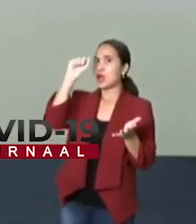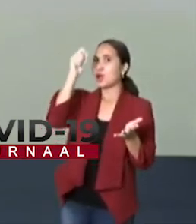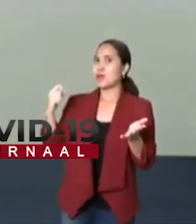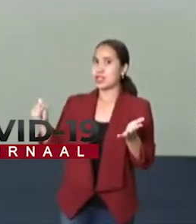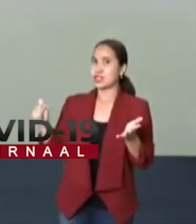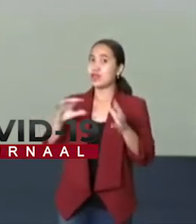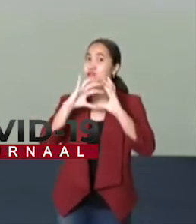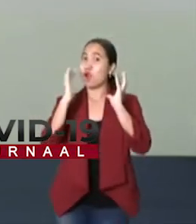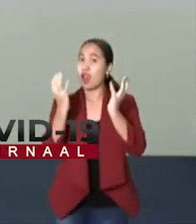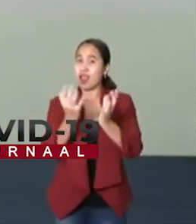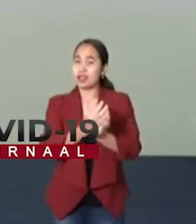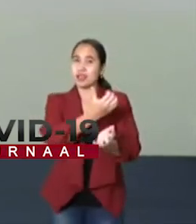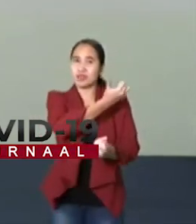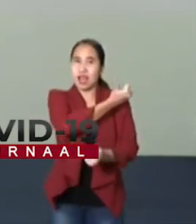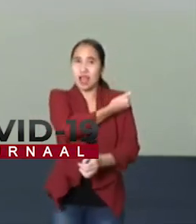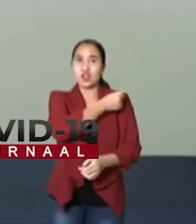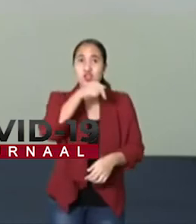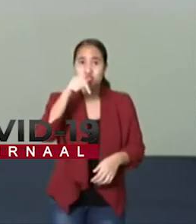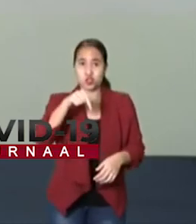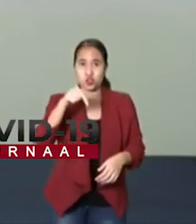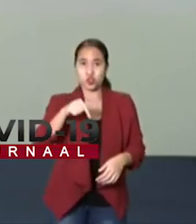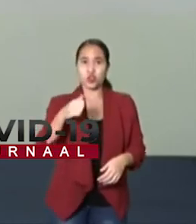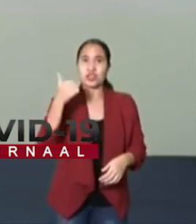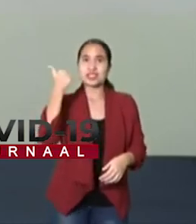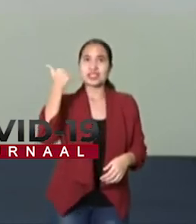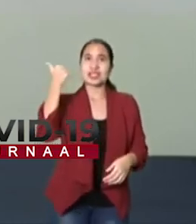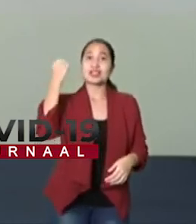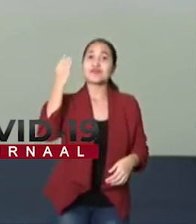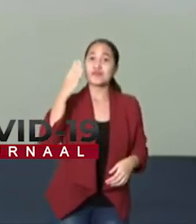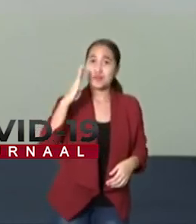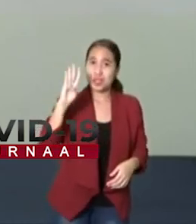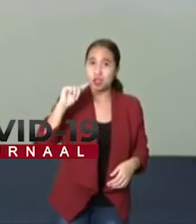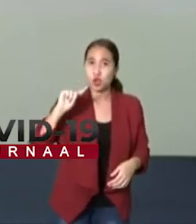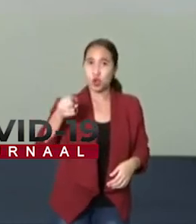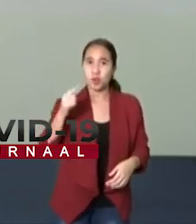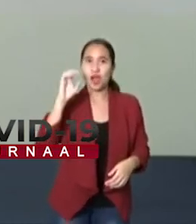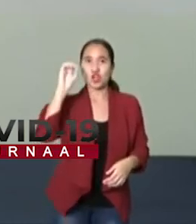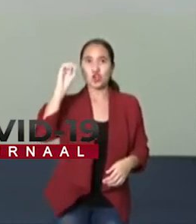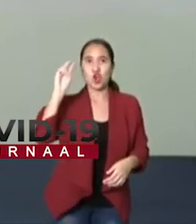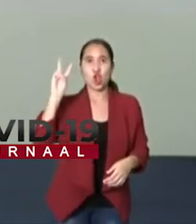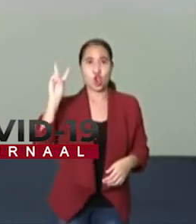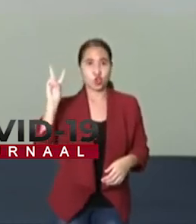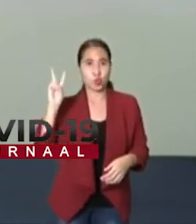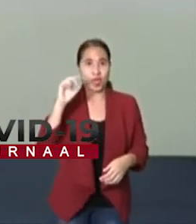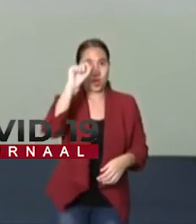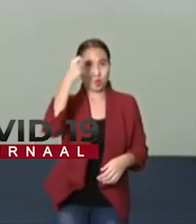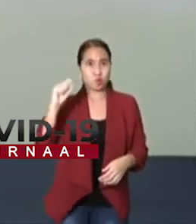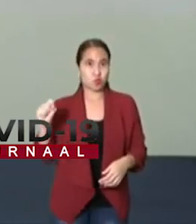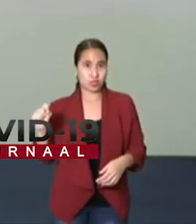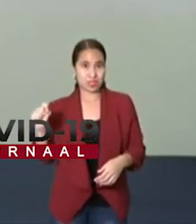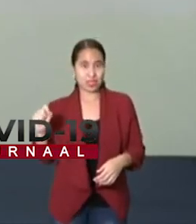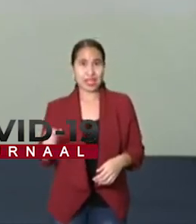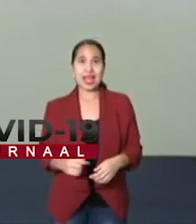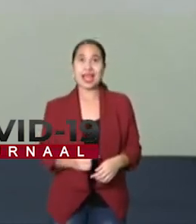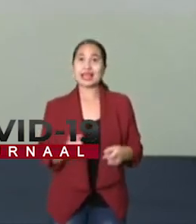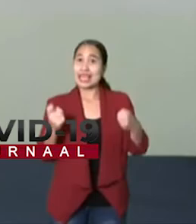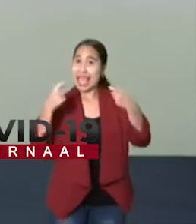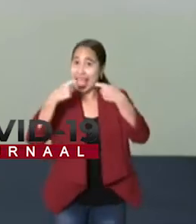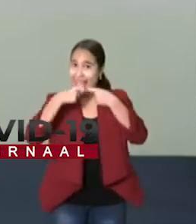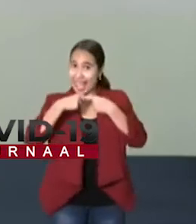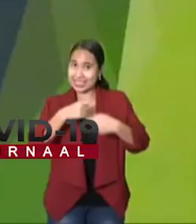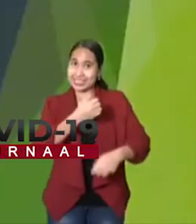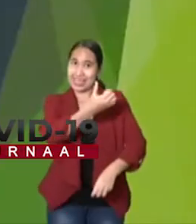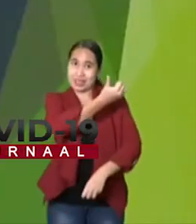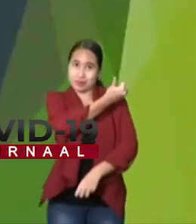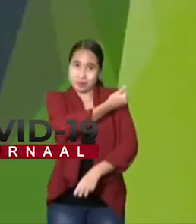volledige gevaccineerden, daar zitten we nu op 46,02%. En de boosters die gaan vrij hard.